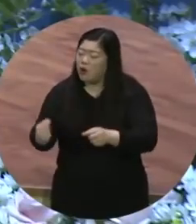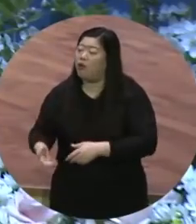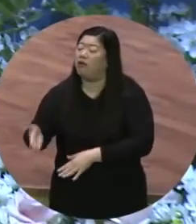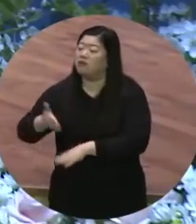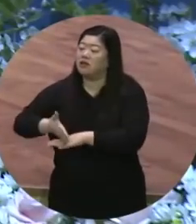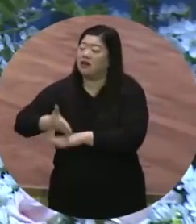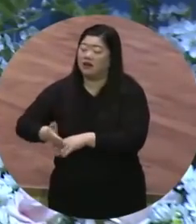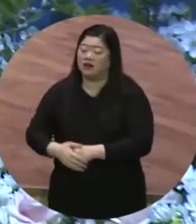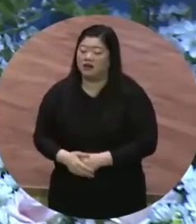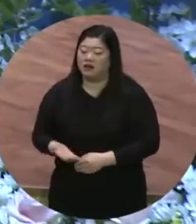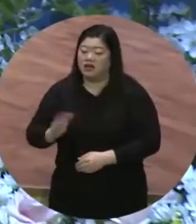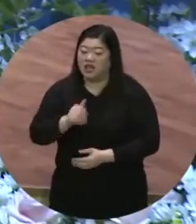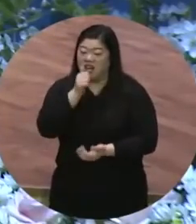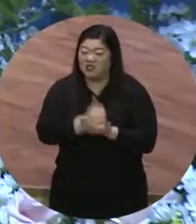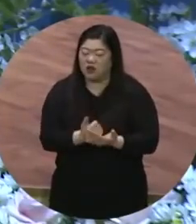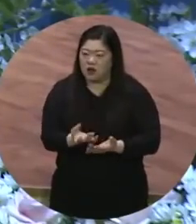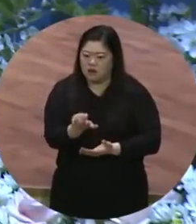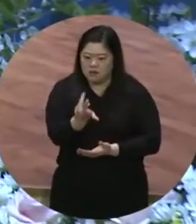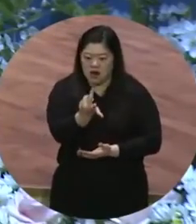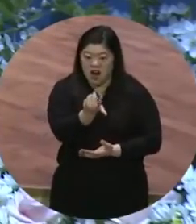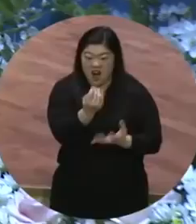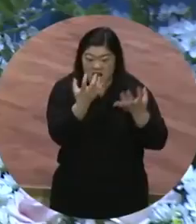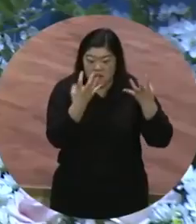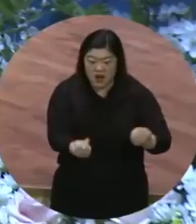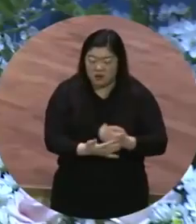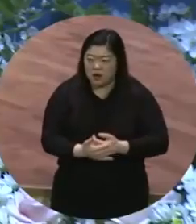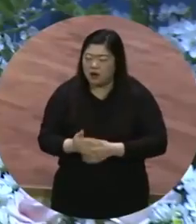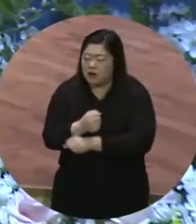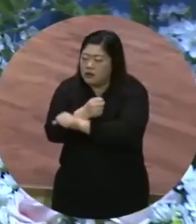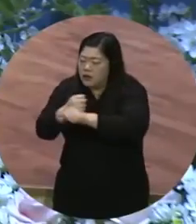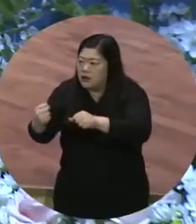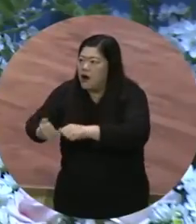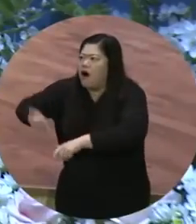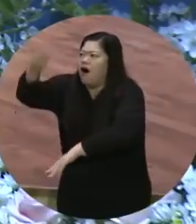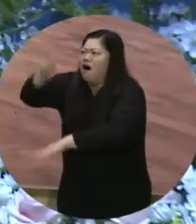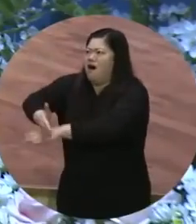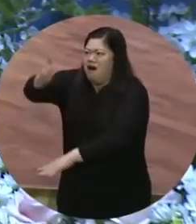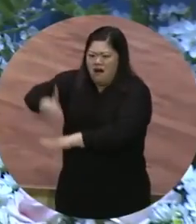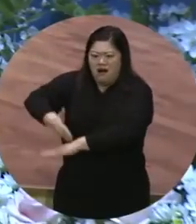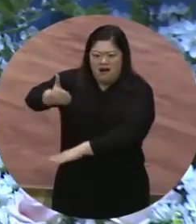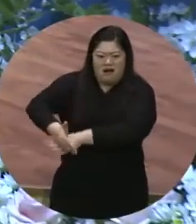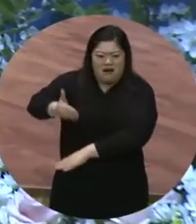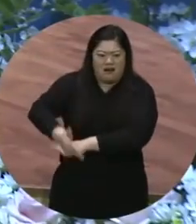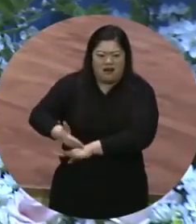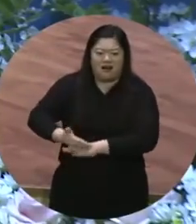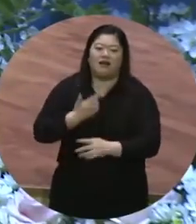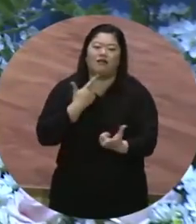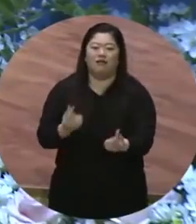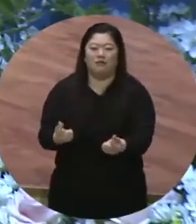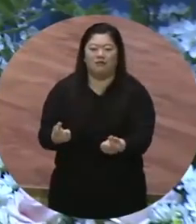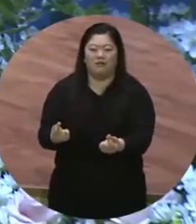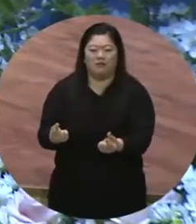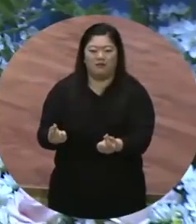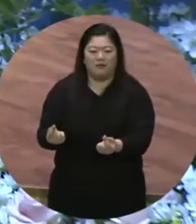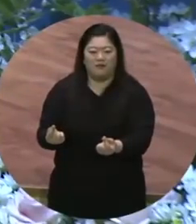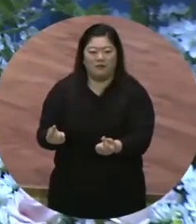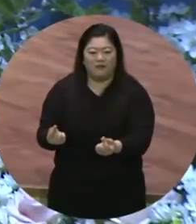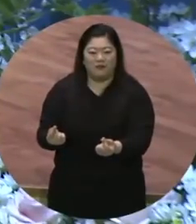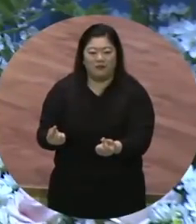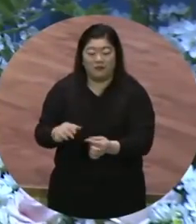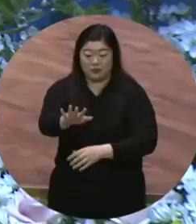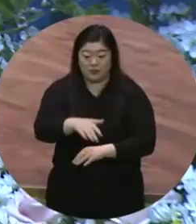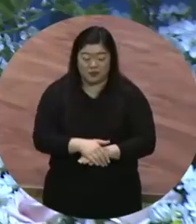용서 받으니까 이 예수 그리스도의 사랑이 더 크게 느껴진단 말이에요. 그래서 죄는